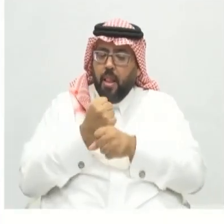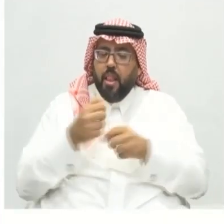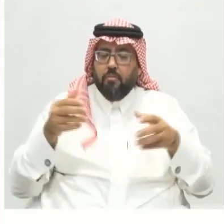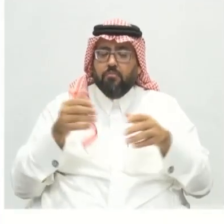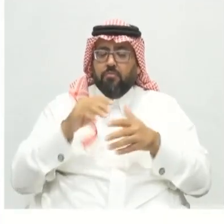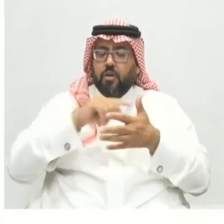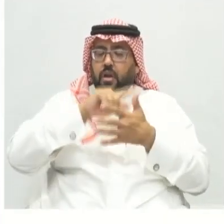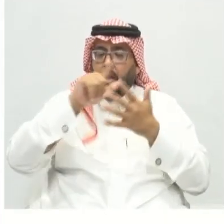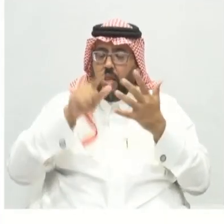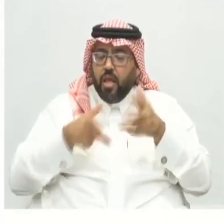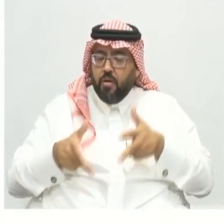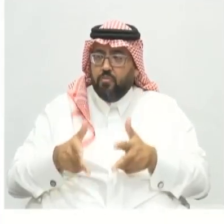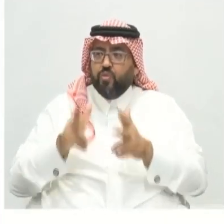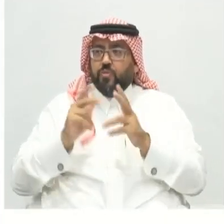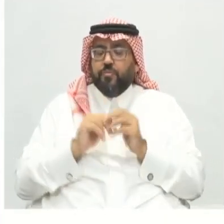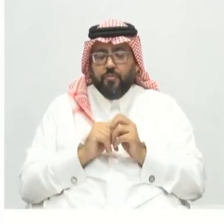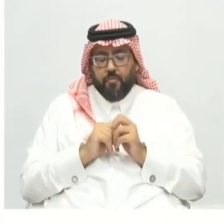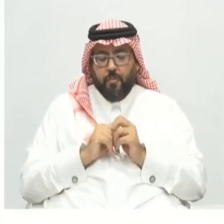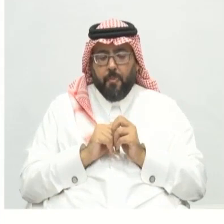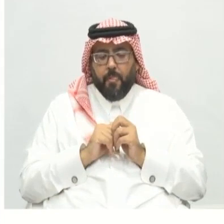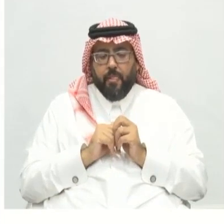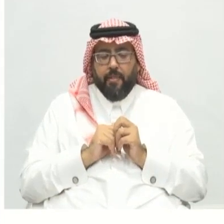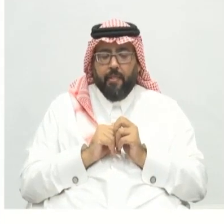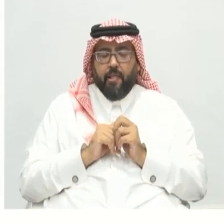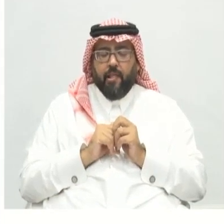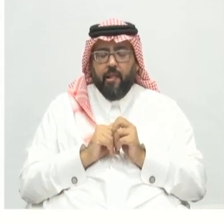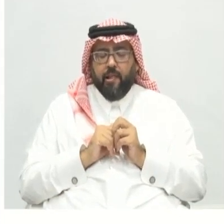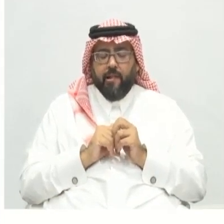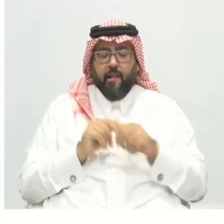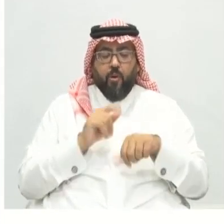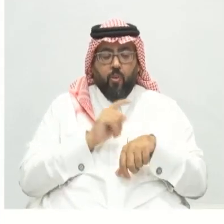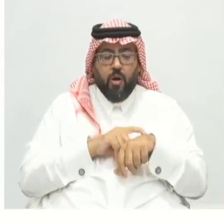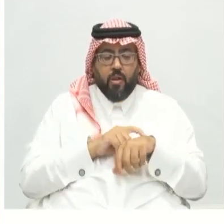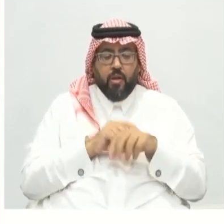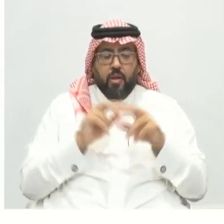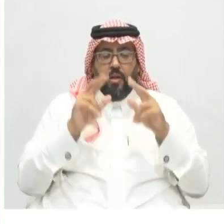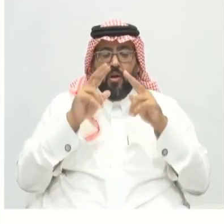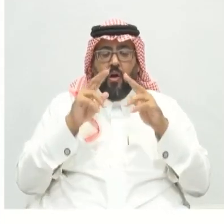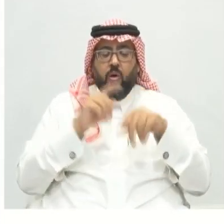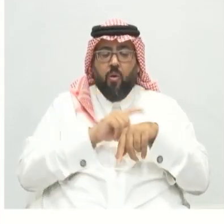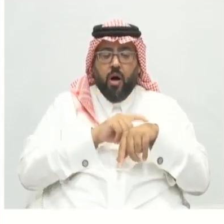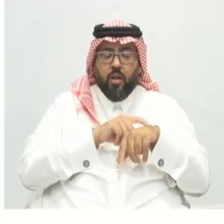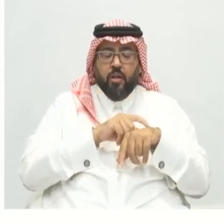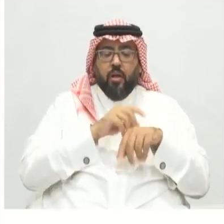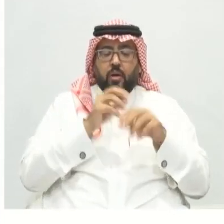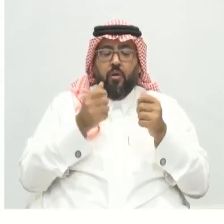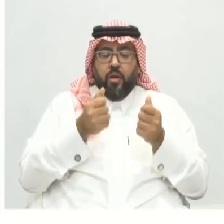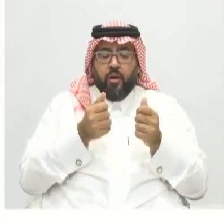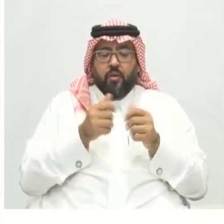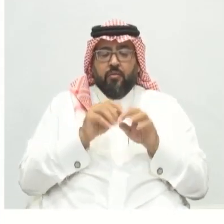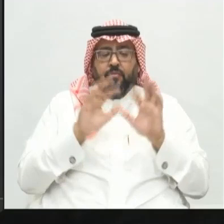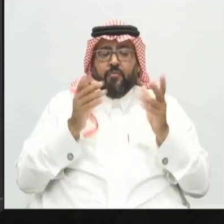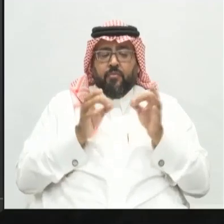فيها عناصر المشروع وهي النطاق والوقت والتكلفه اذا ما هي الخطه